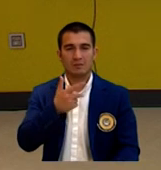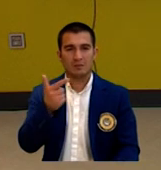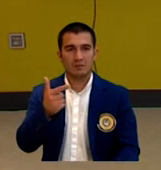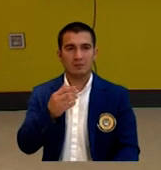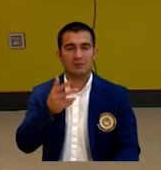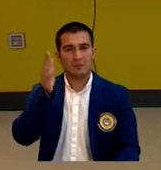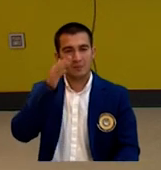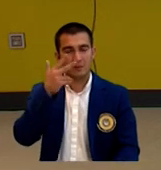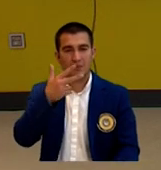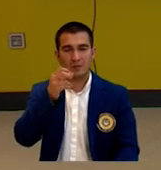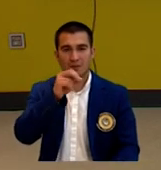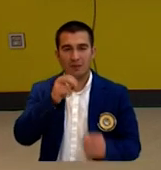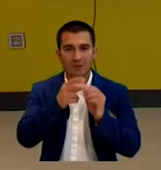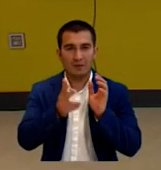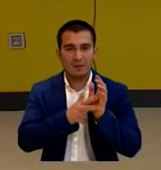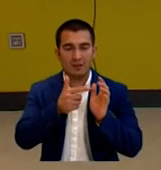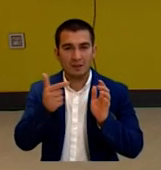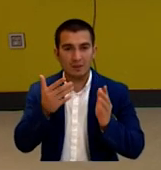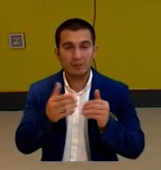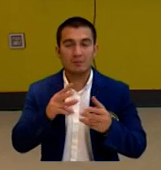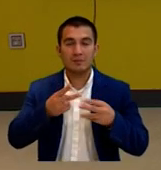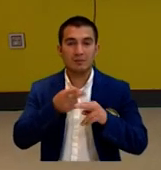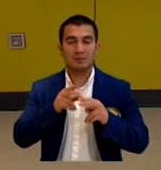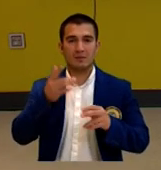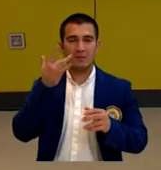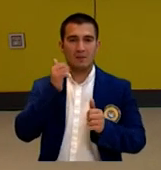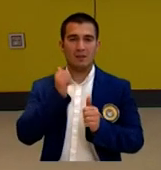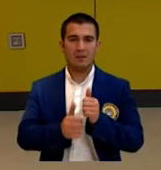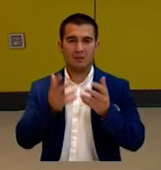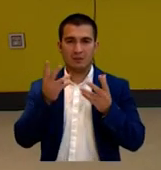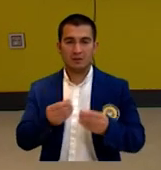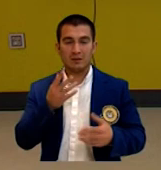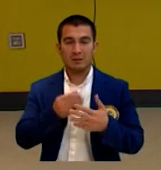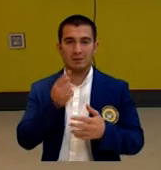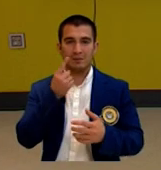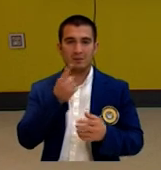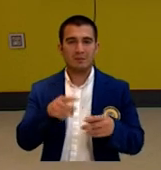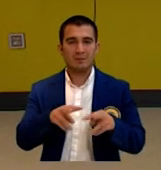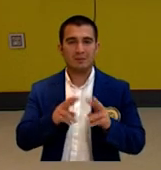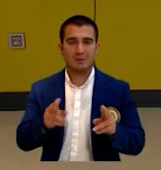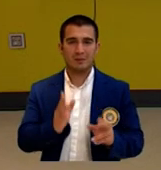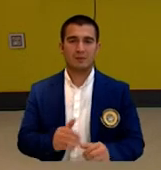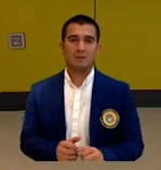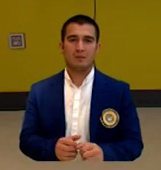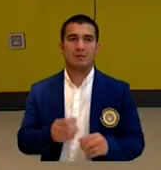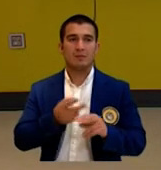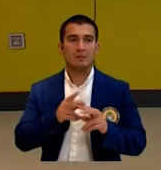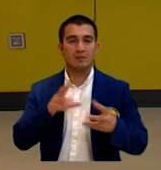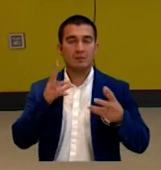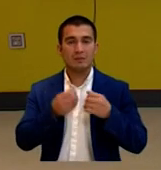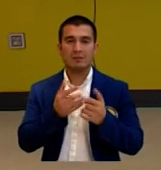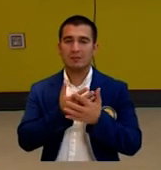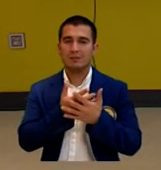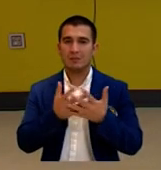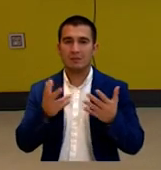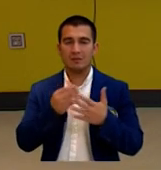suvning 18 gramidagi molekulalar soni har doim bir xil. Shuning uchun ularning modda